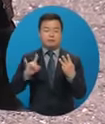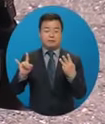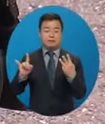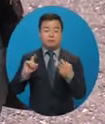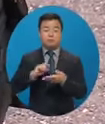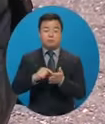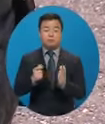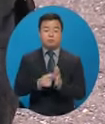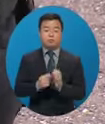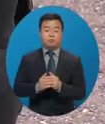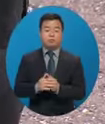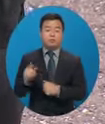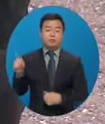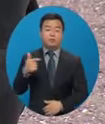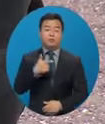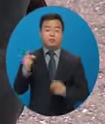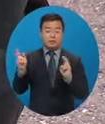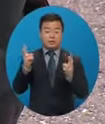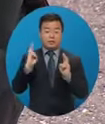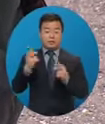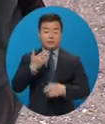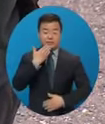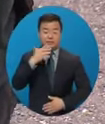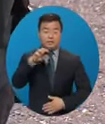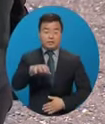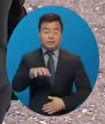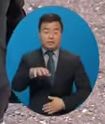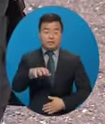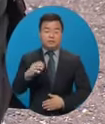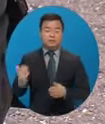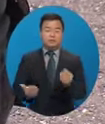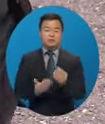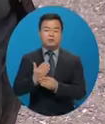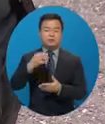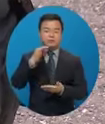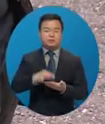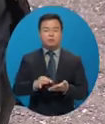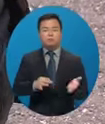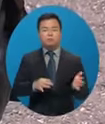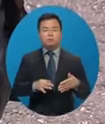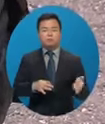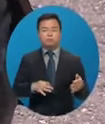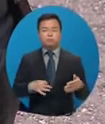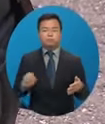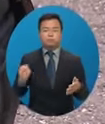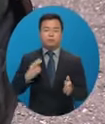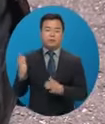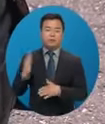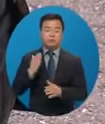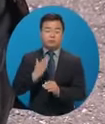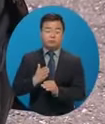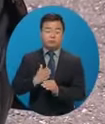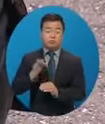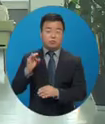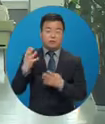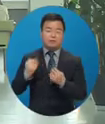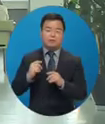저쪽 들어서면서 싼데 없어지고 학생이라서 돈이 그렇게 많지는 않은데 좀 되게 비싸잖아요.